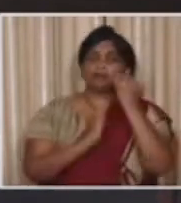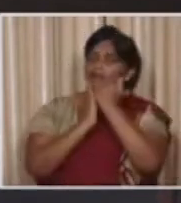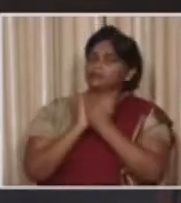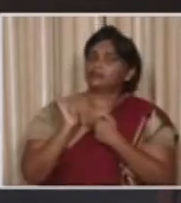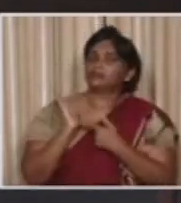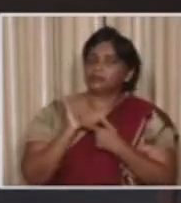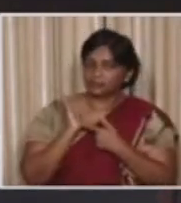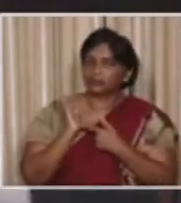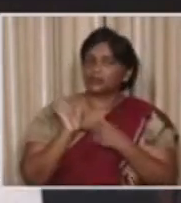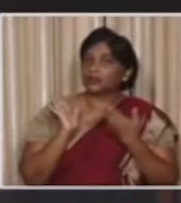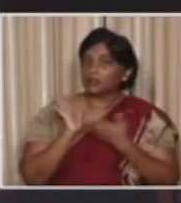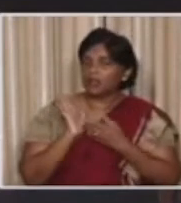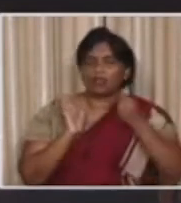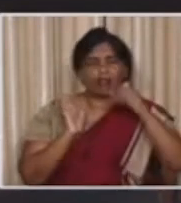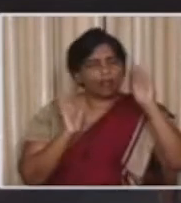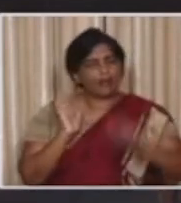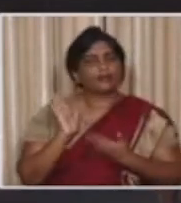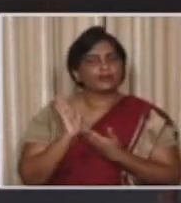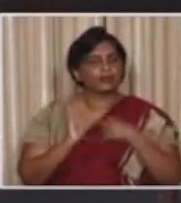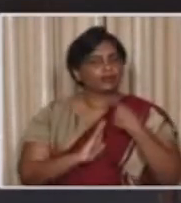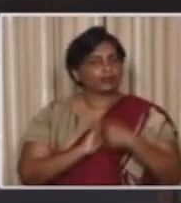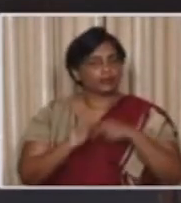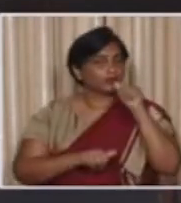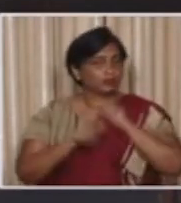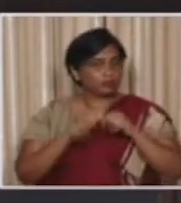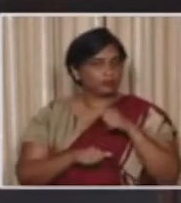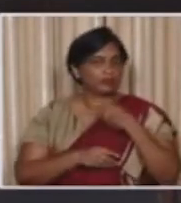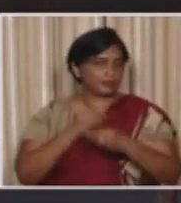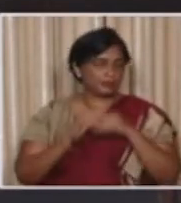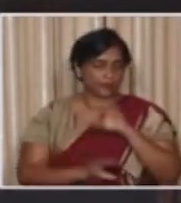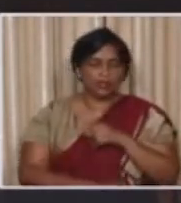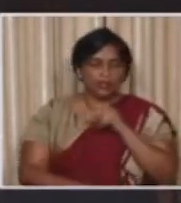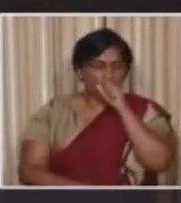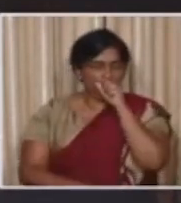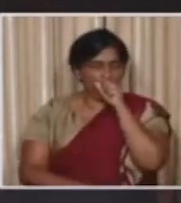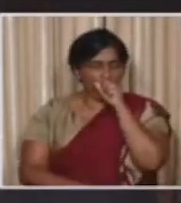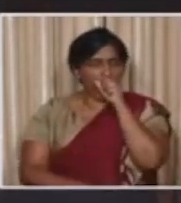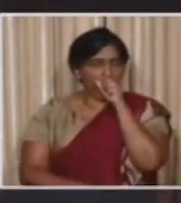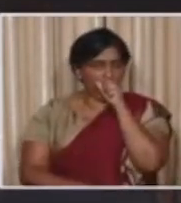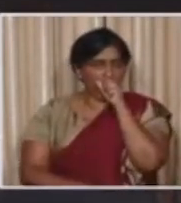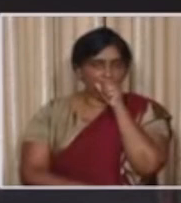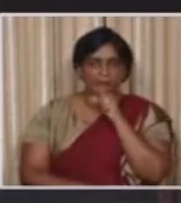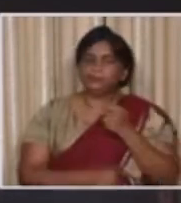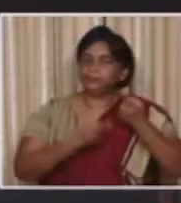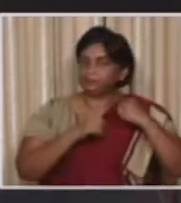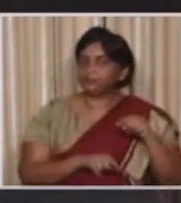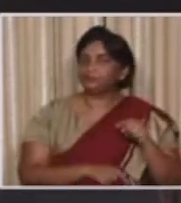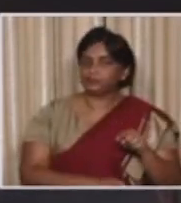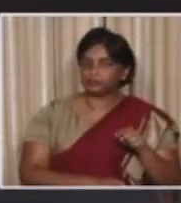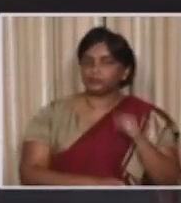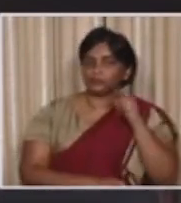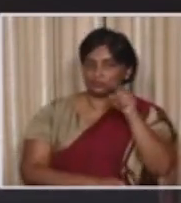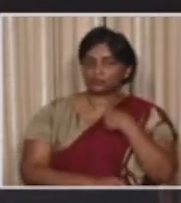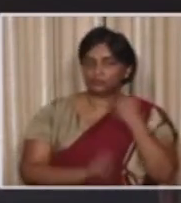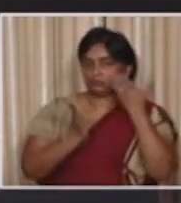තියෙනවා. ඉතින් මේක ඉතාමත්ම ලාභදායි වැඩක් මේ ලංකාවේ ඖෂධ නිෂ්පාදනය කිරීම. අනිත් එක දැන් මේ තමුන්නාසයට